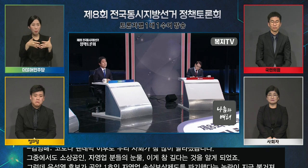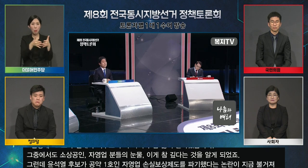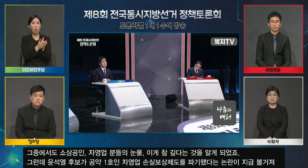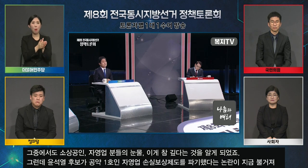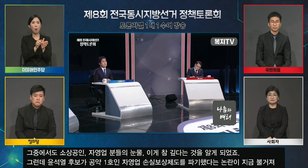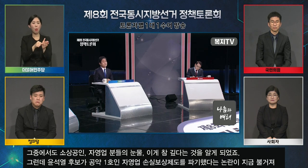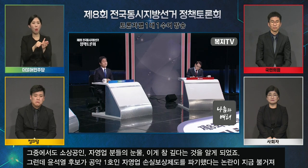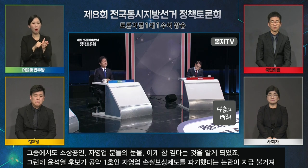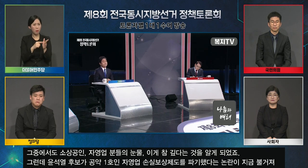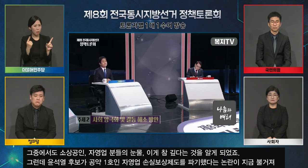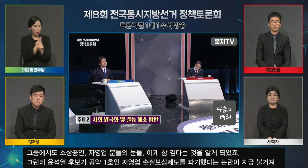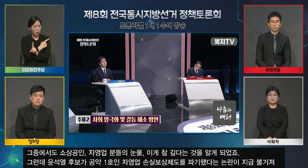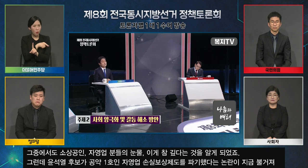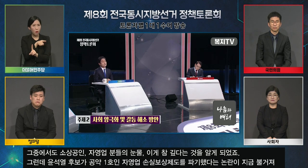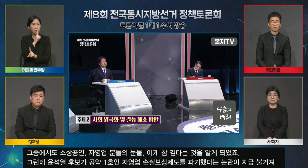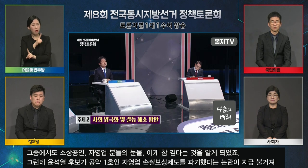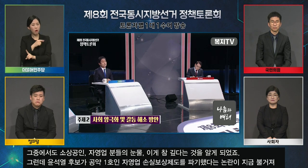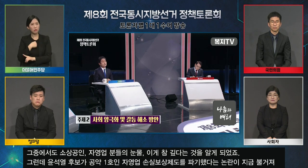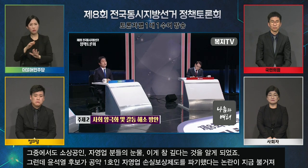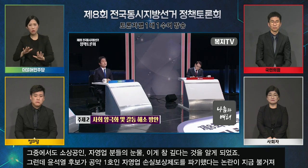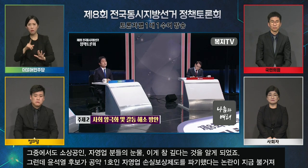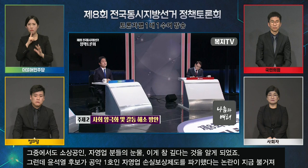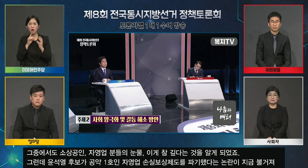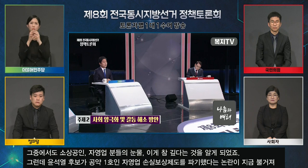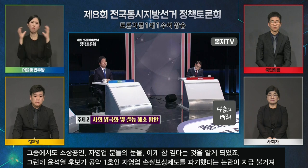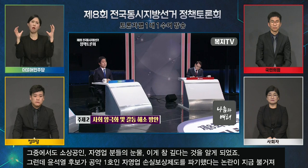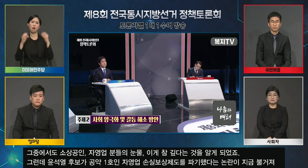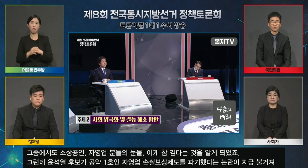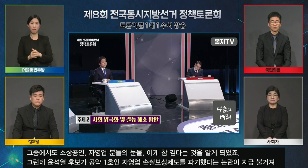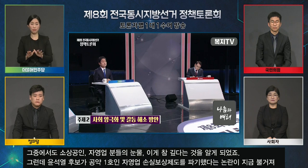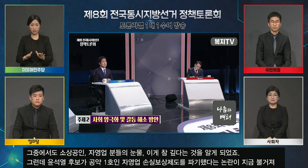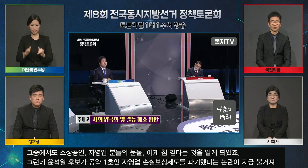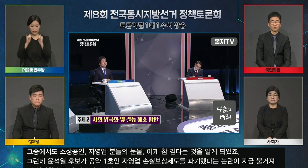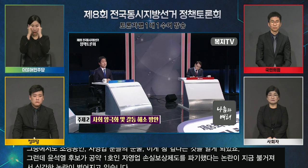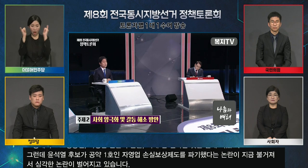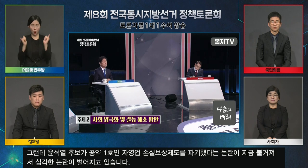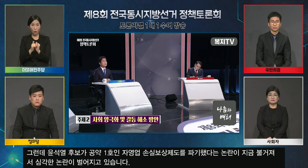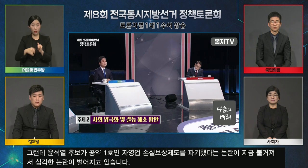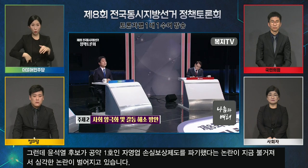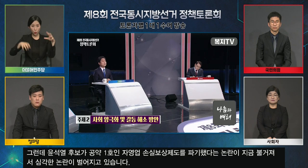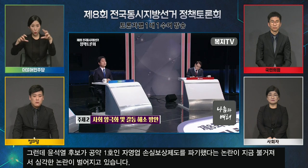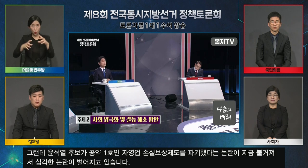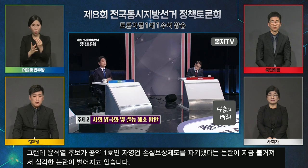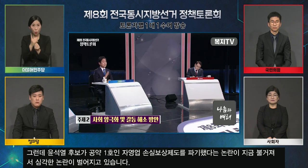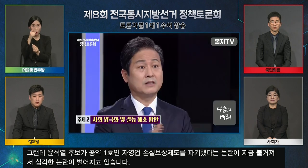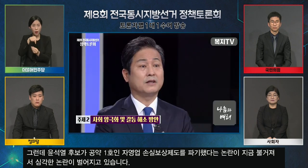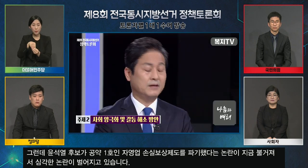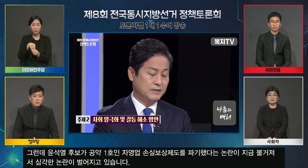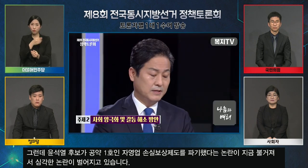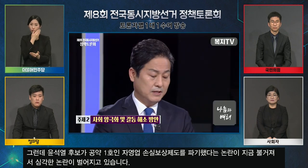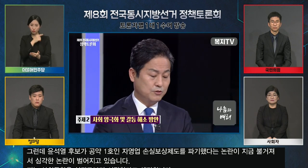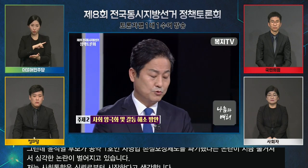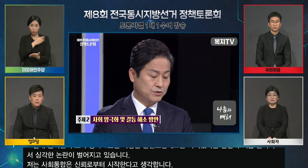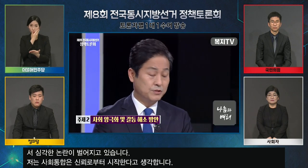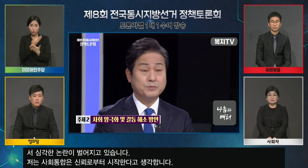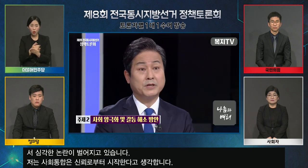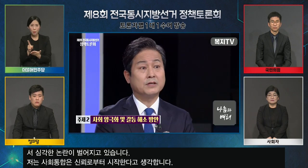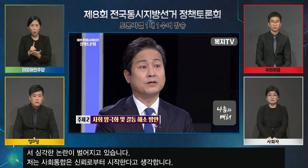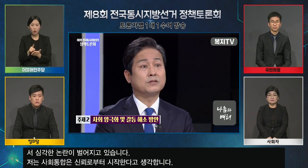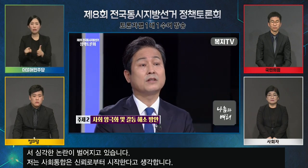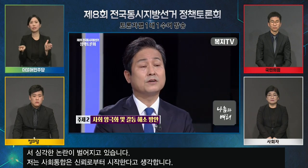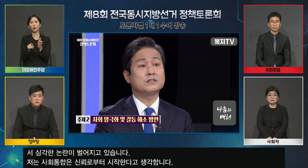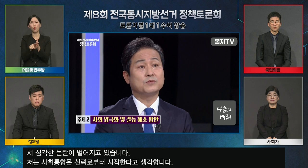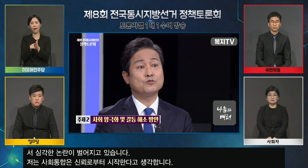있습니다. 저는 사회통합은 신뢰로부터 시작한다고 생각합니다. 약속을 지키는 것으로부터 시작한다. 이종성